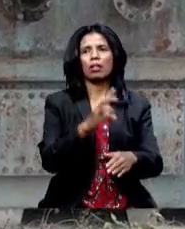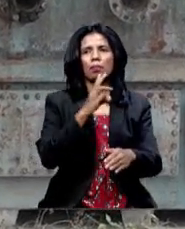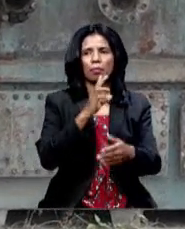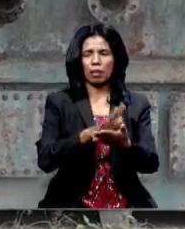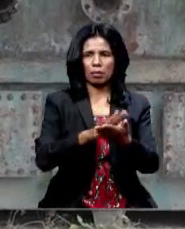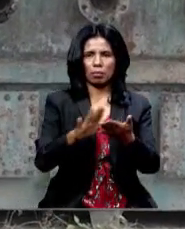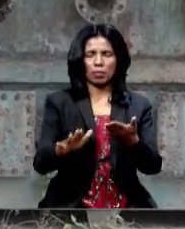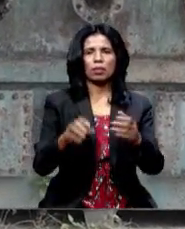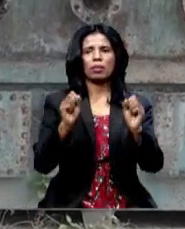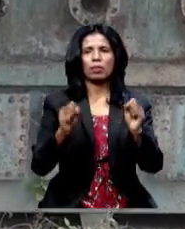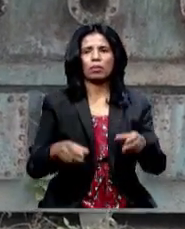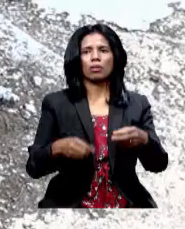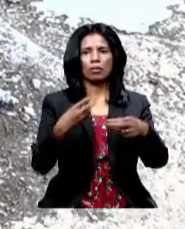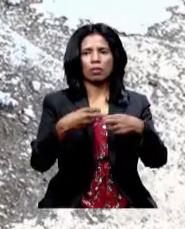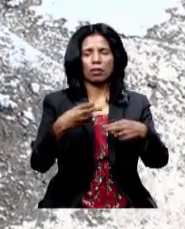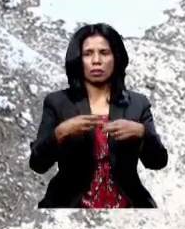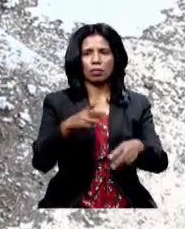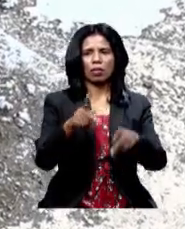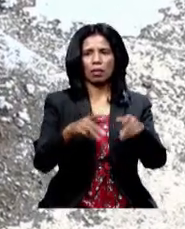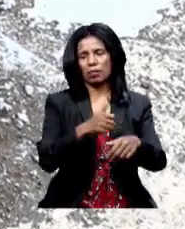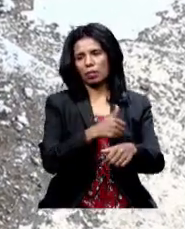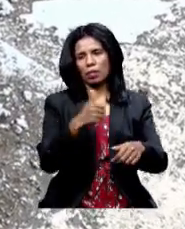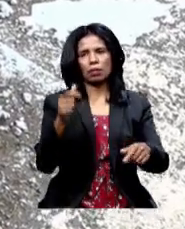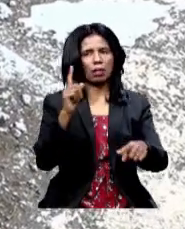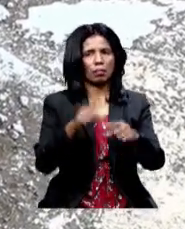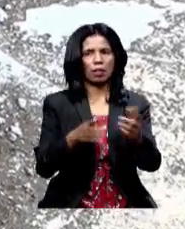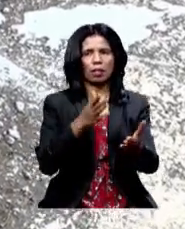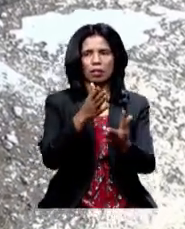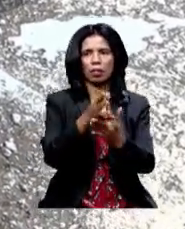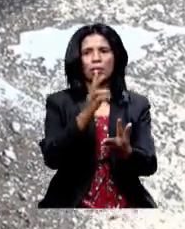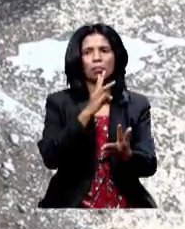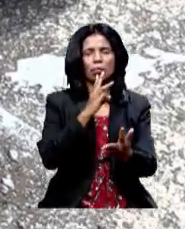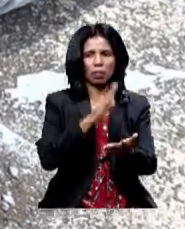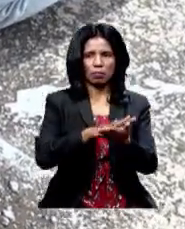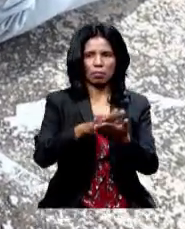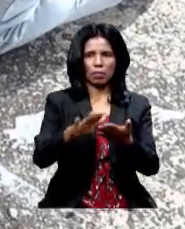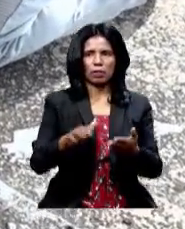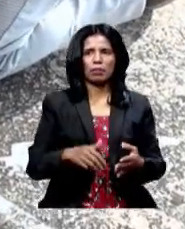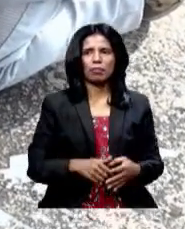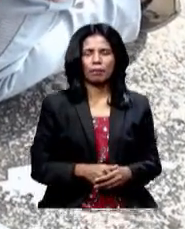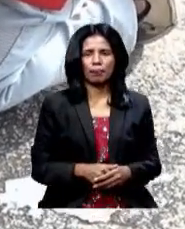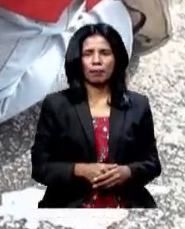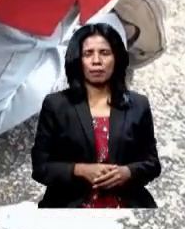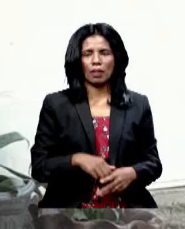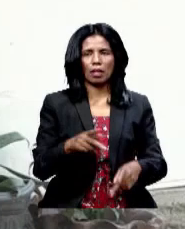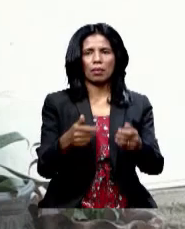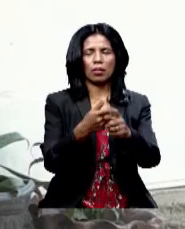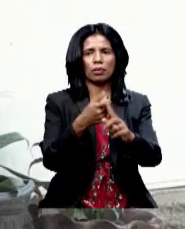nian, nune e fo impactu ho di komunidade balong la bela sesu ba bemos. Komunidade Rusia aldea terus